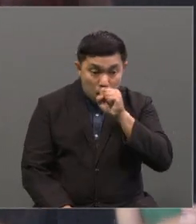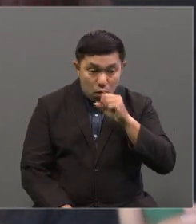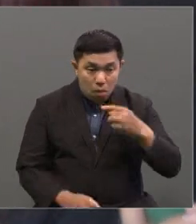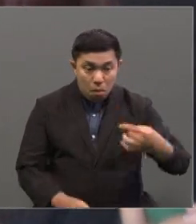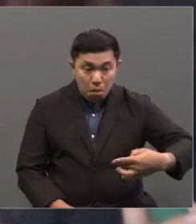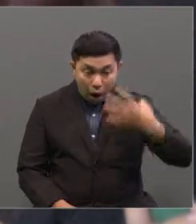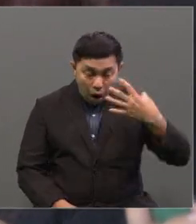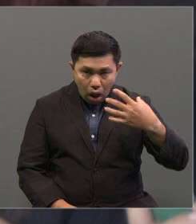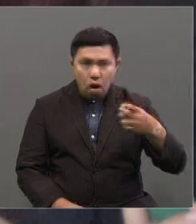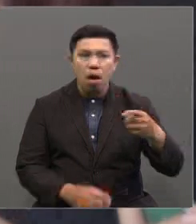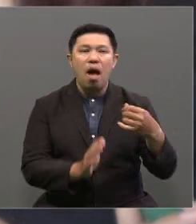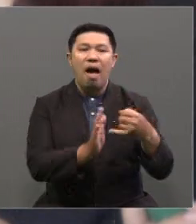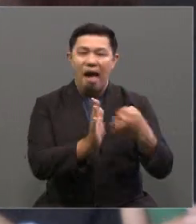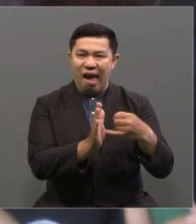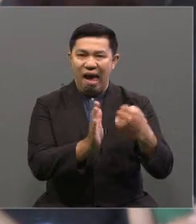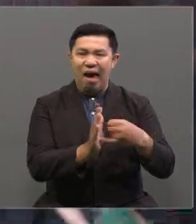านง่ายไหม